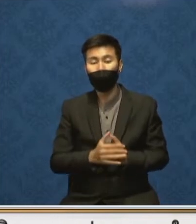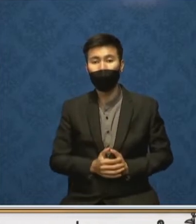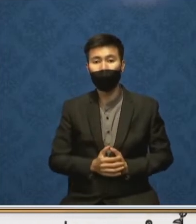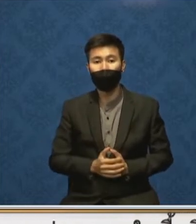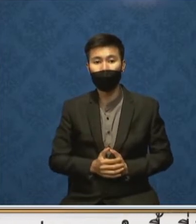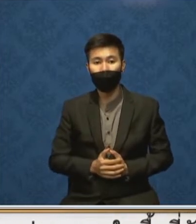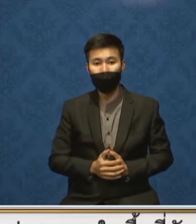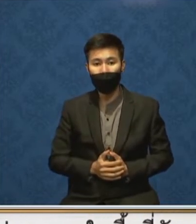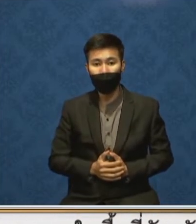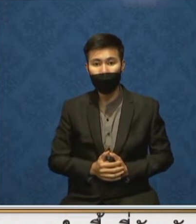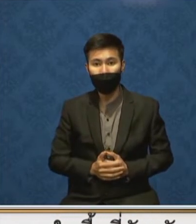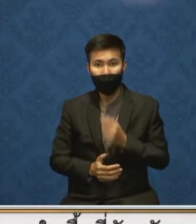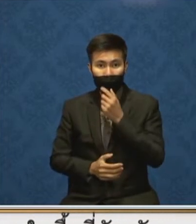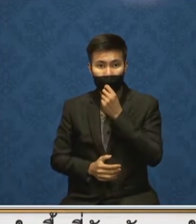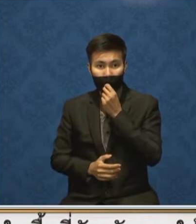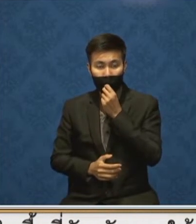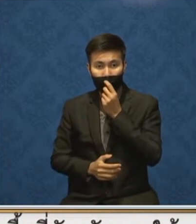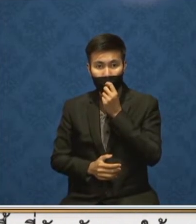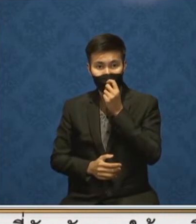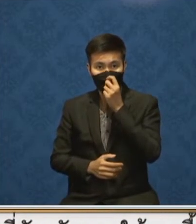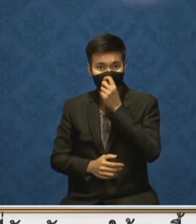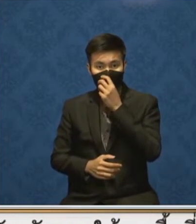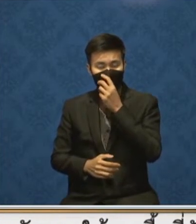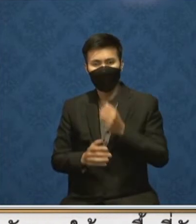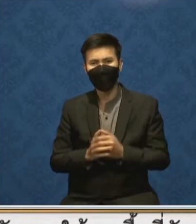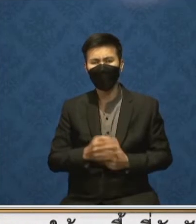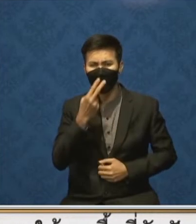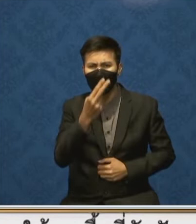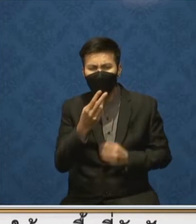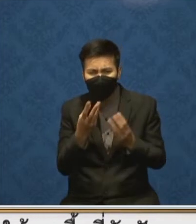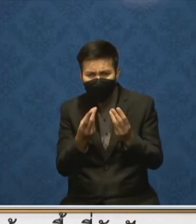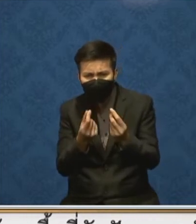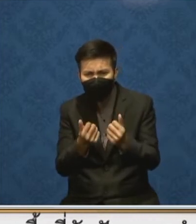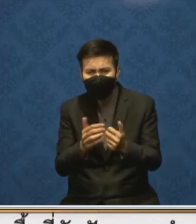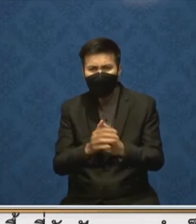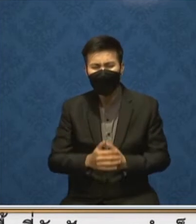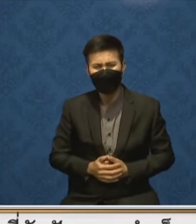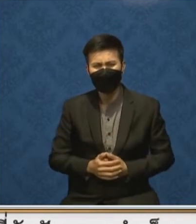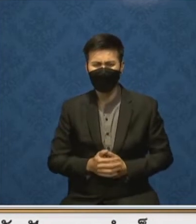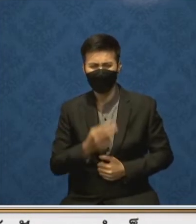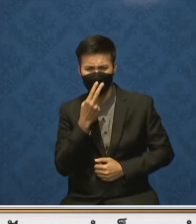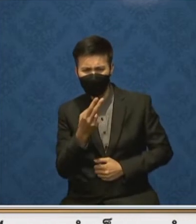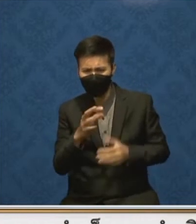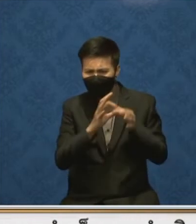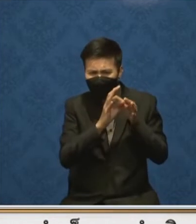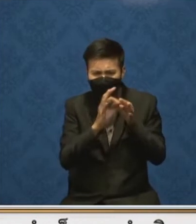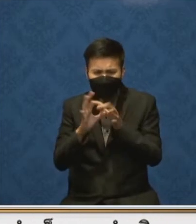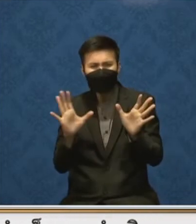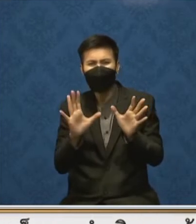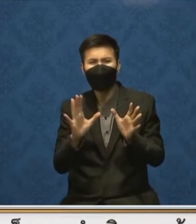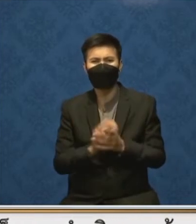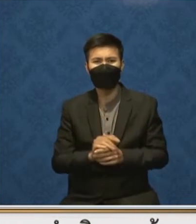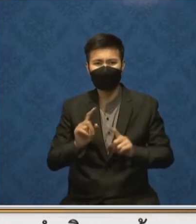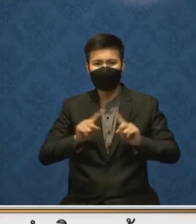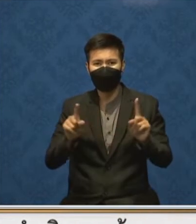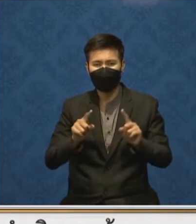แตวเขาดูลงไปใลายลี Eid อกกบางทีก็รู้สวามันจะพลชนแก่นะครบางโลงการเี่มัก็ดูเหจะไม่ไดคอยจะเกี่ยวแต่ว่าก็็เอ